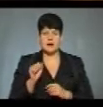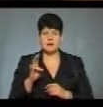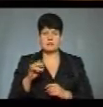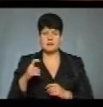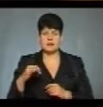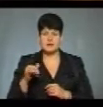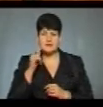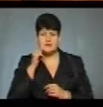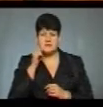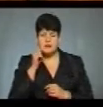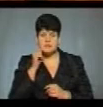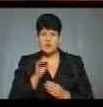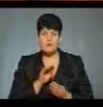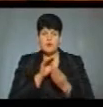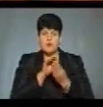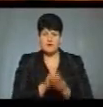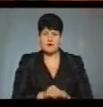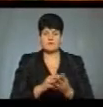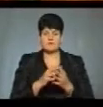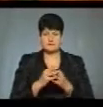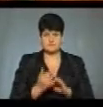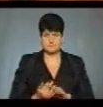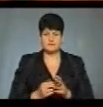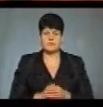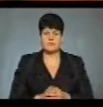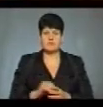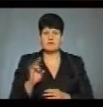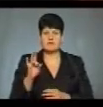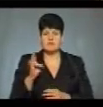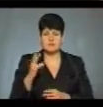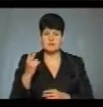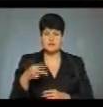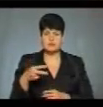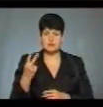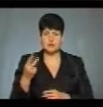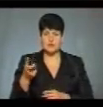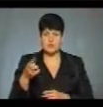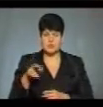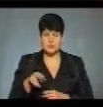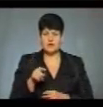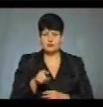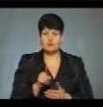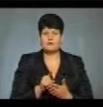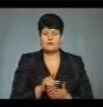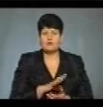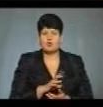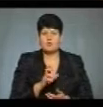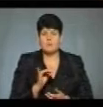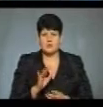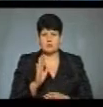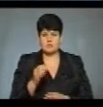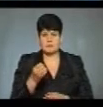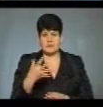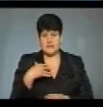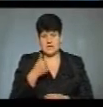Завтра Віктора Груб'яка поховають на сільському кладовищі. У неділю, 22 грудня, йому мало виповнитися 15